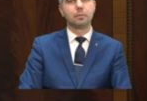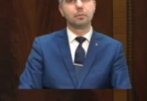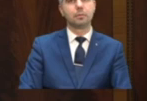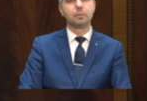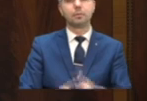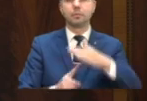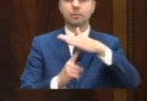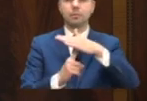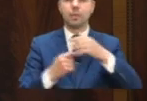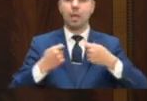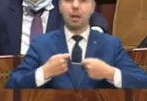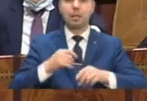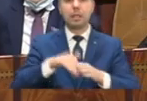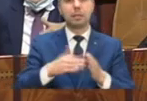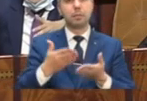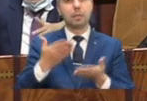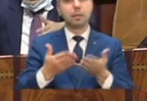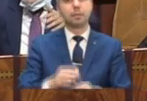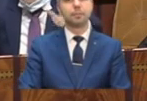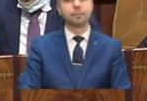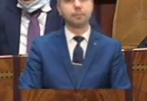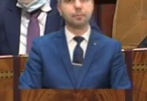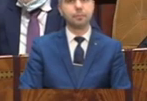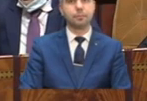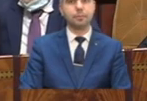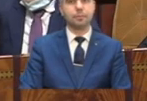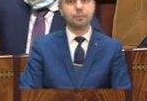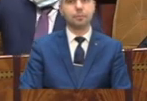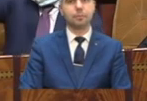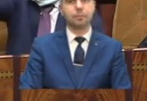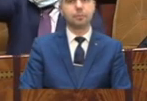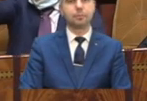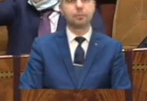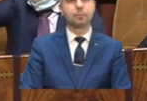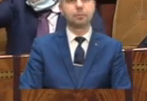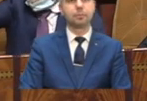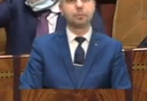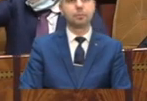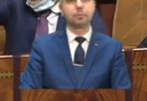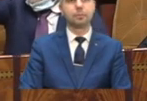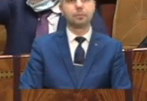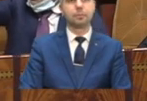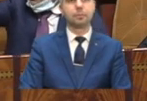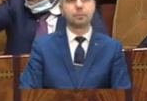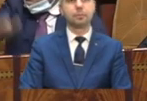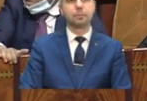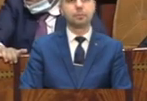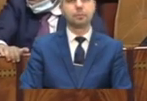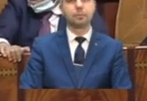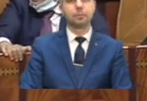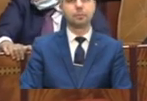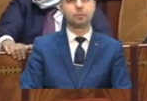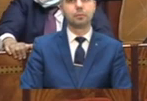تفضل السيد الرئيس. نقطة نظام لرئيس فريق الاستقلالي للوحدة والتعاونية.